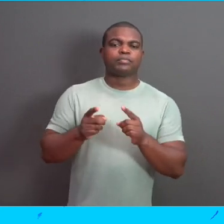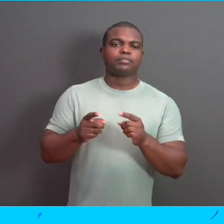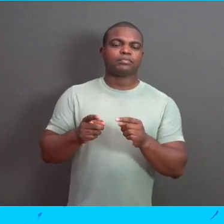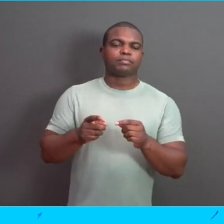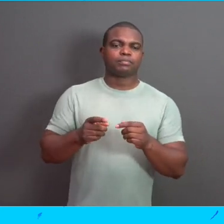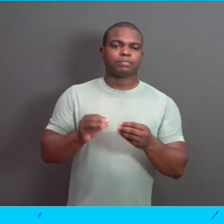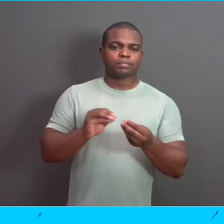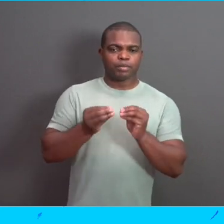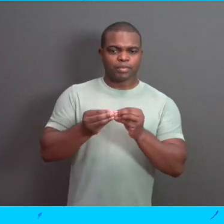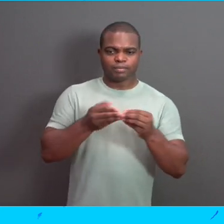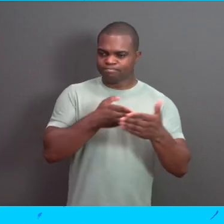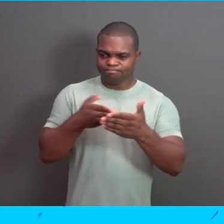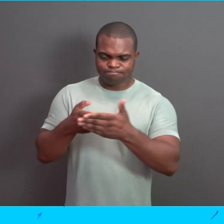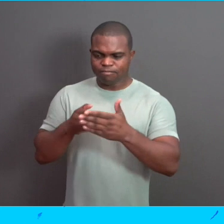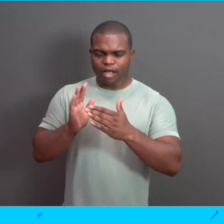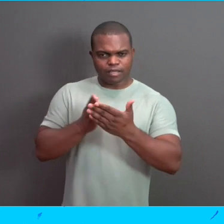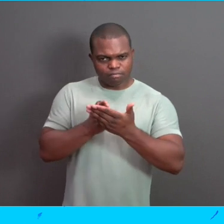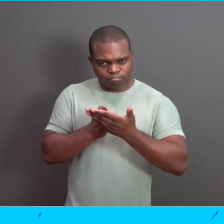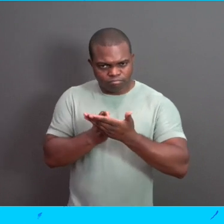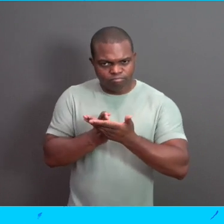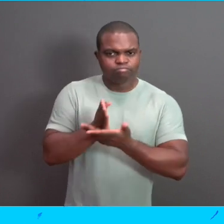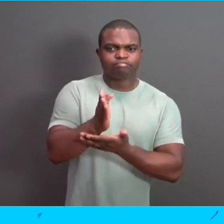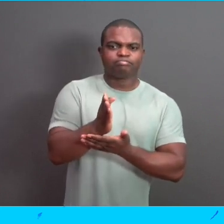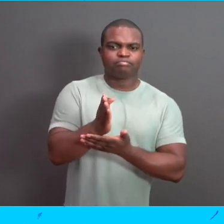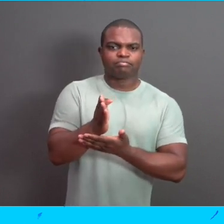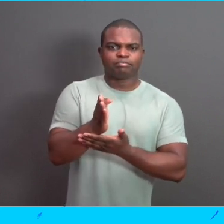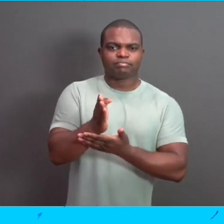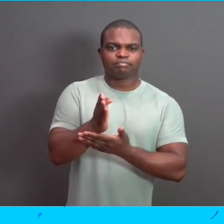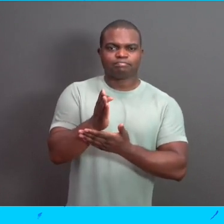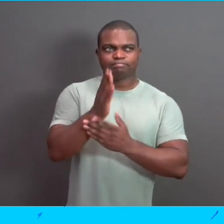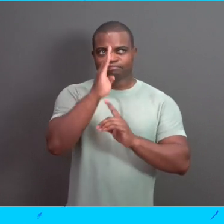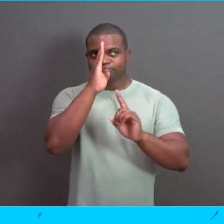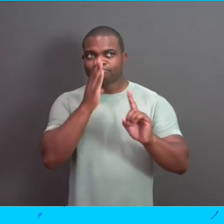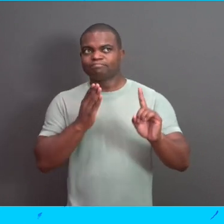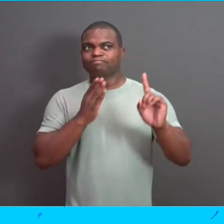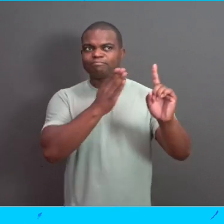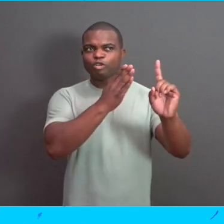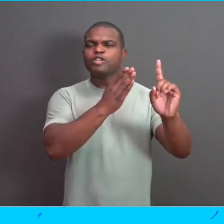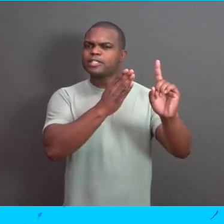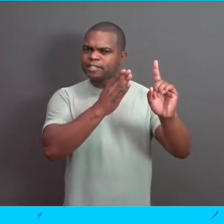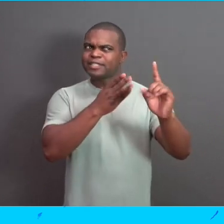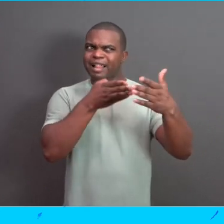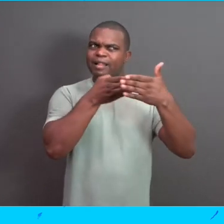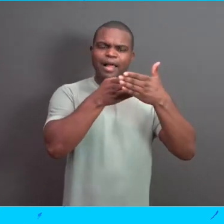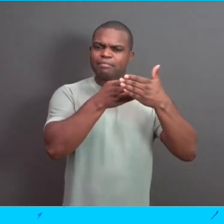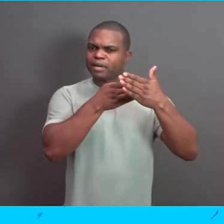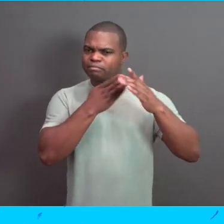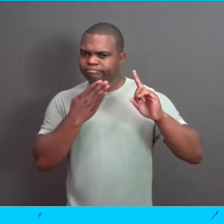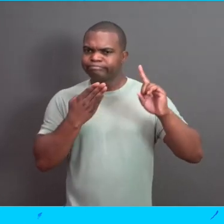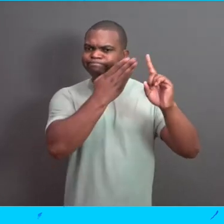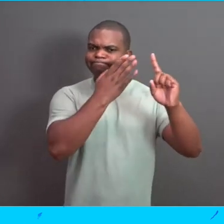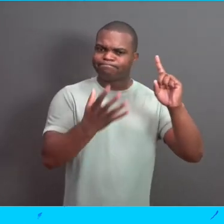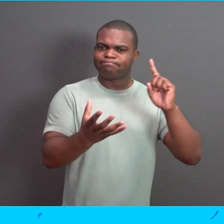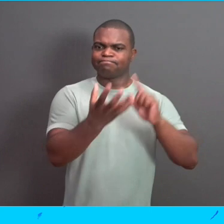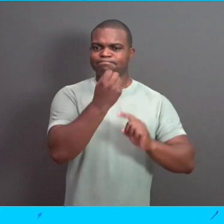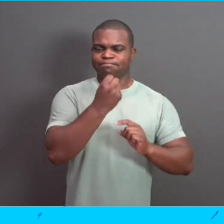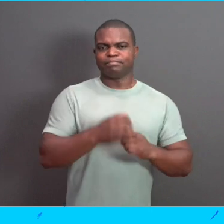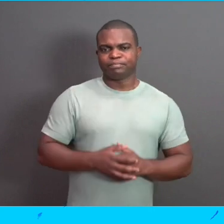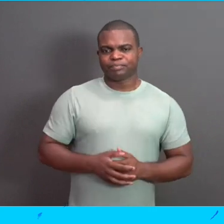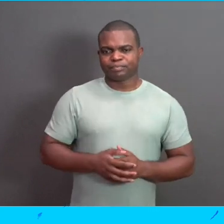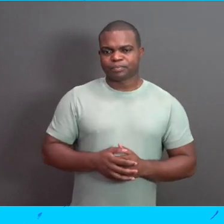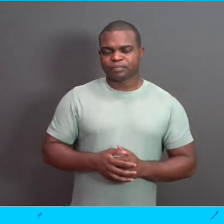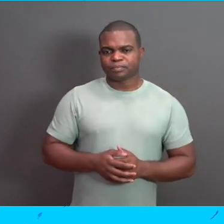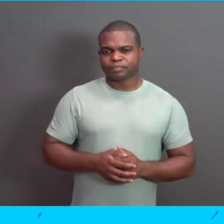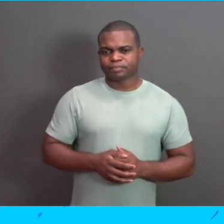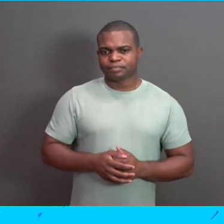adversités. Donc, alors, c'est temps avec les expériences,